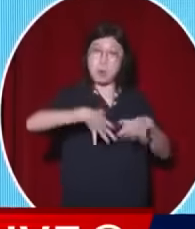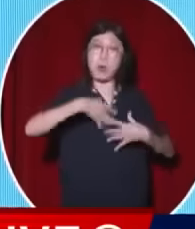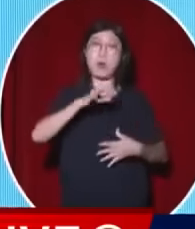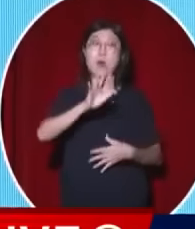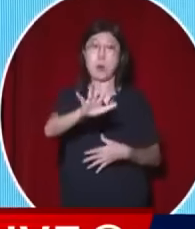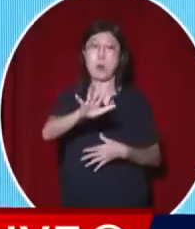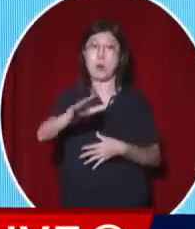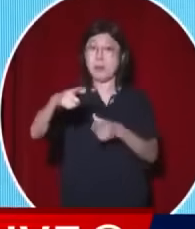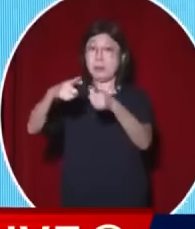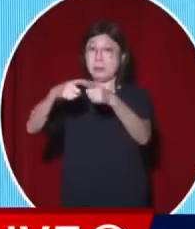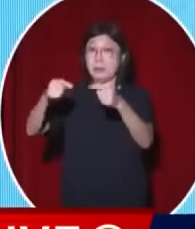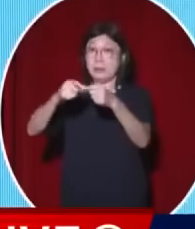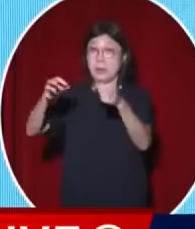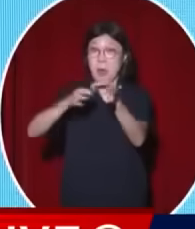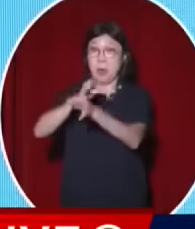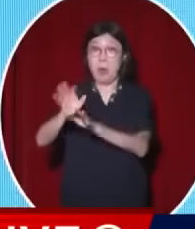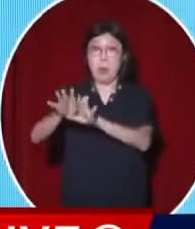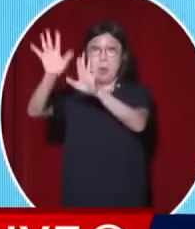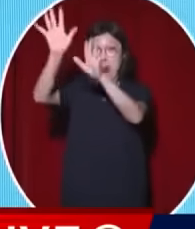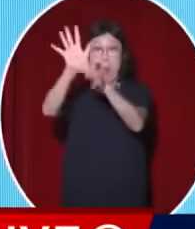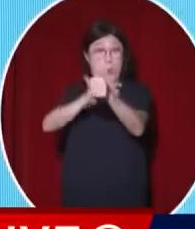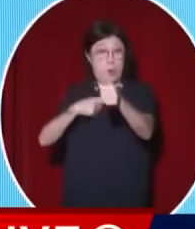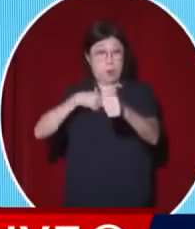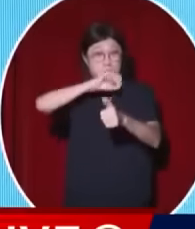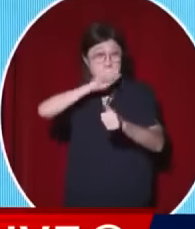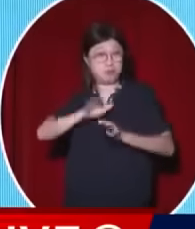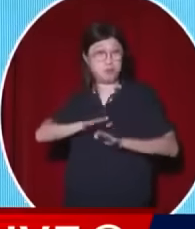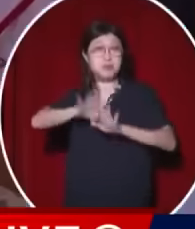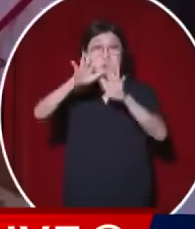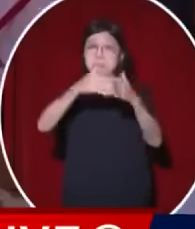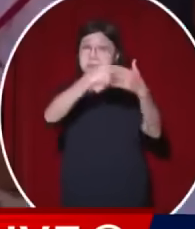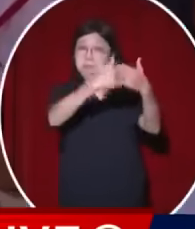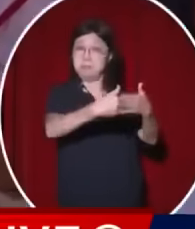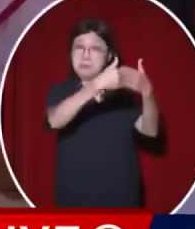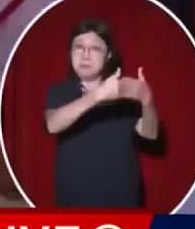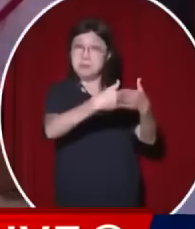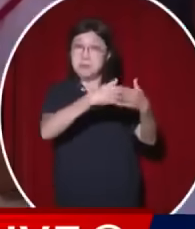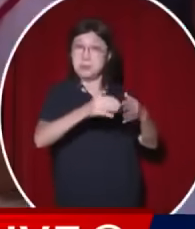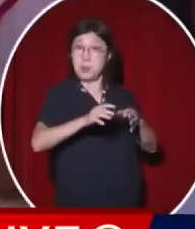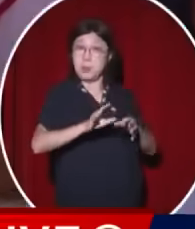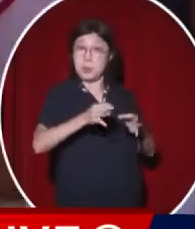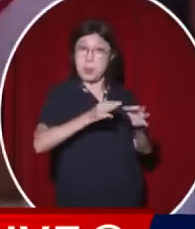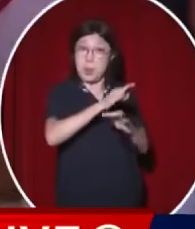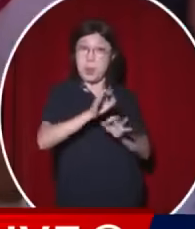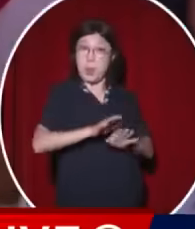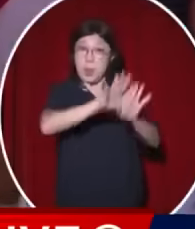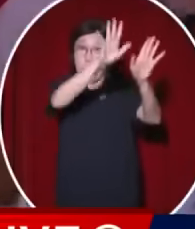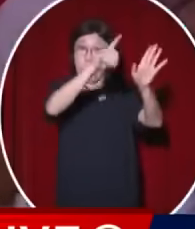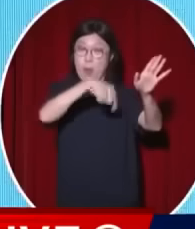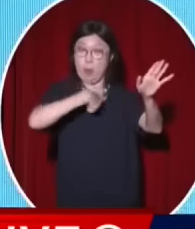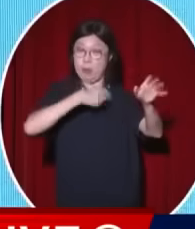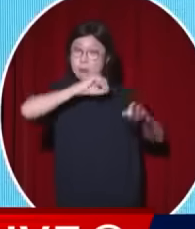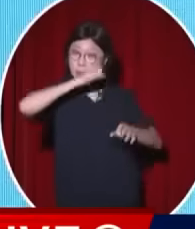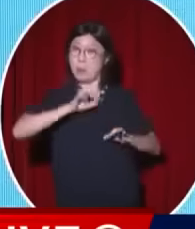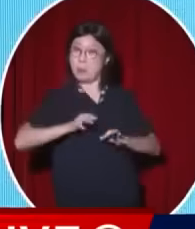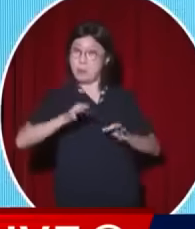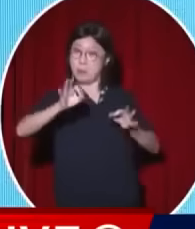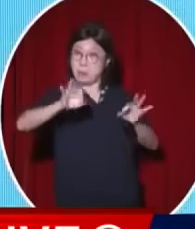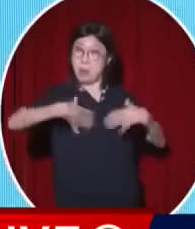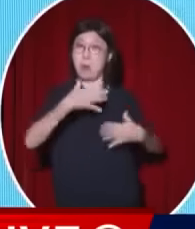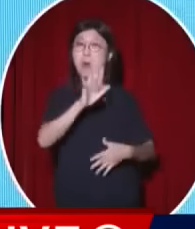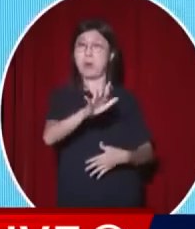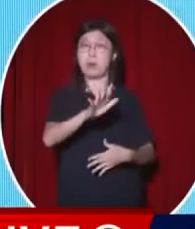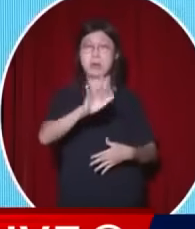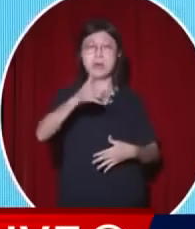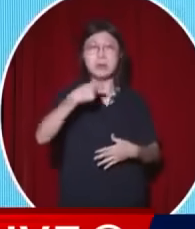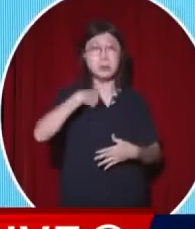了；大陆经济起飞，台湾也赚到了。台湾其实很有钱，只是都把钱放在